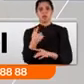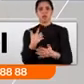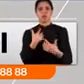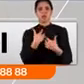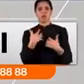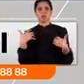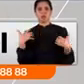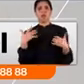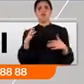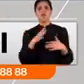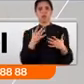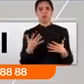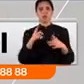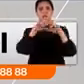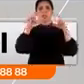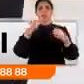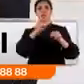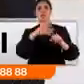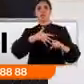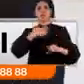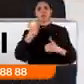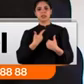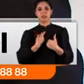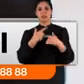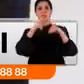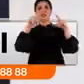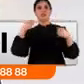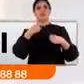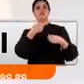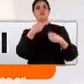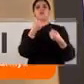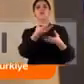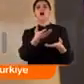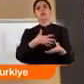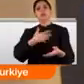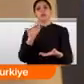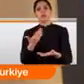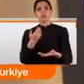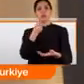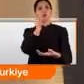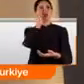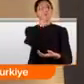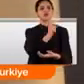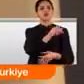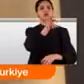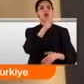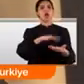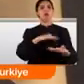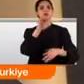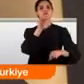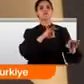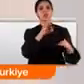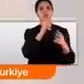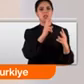Güvendiğimiz birisiydi ama tabloları vermek istemedim. Toplusoy tabloları vermek istemese de telefonun diğer ucundaki kişi planını devreye